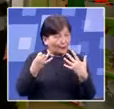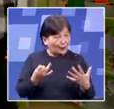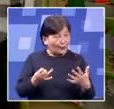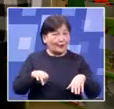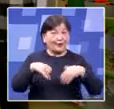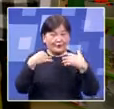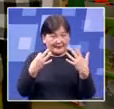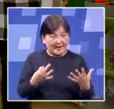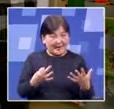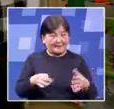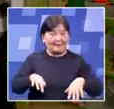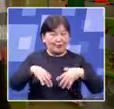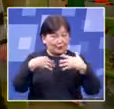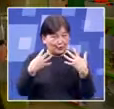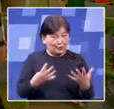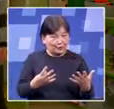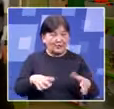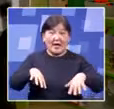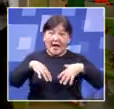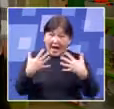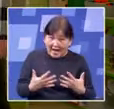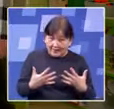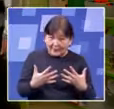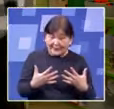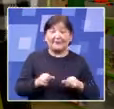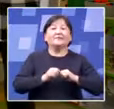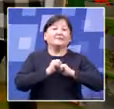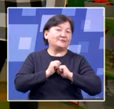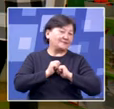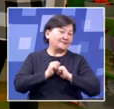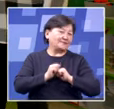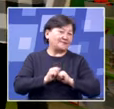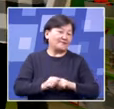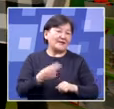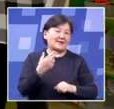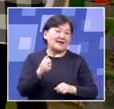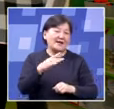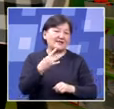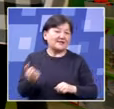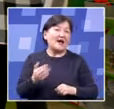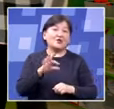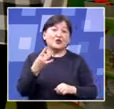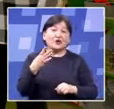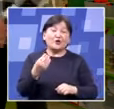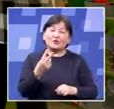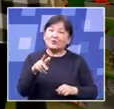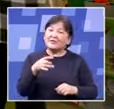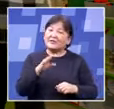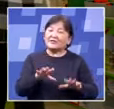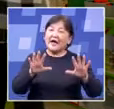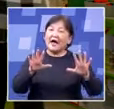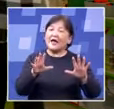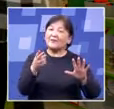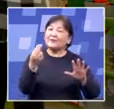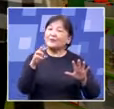6 7 8 9 10. Царцаа шоргоол зүлгэрт маань